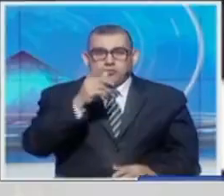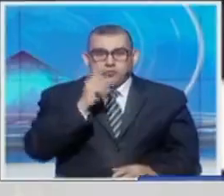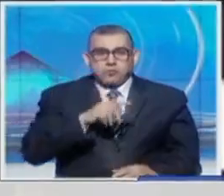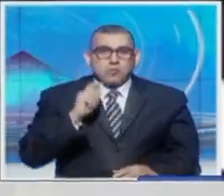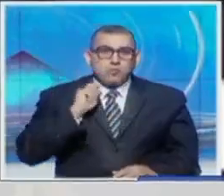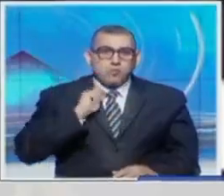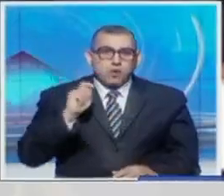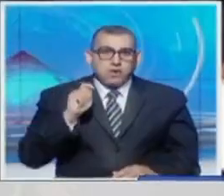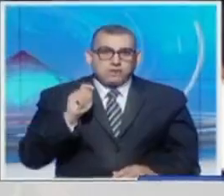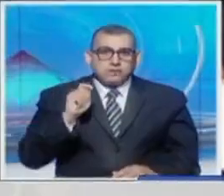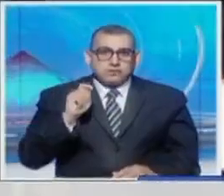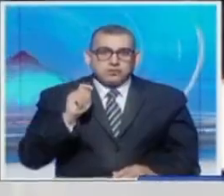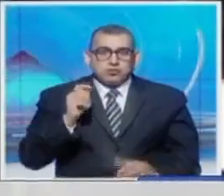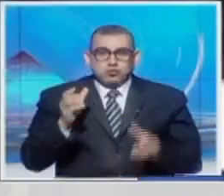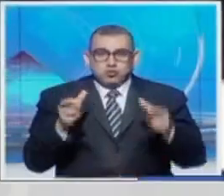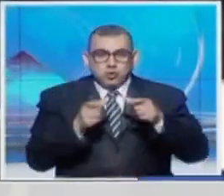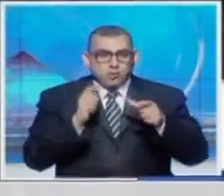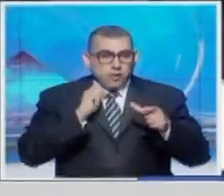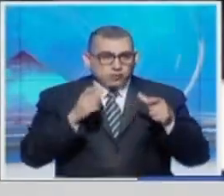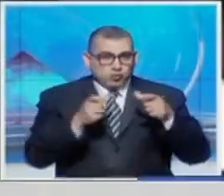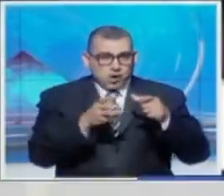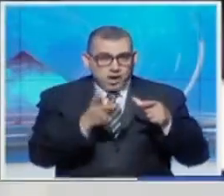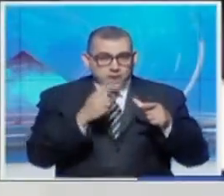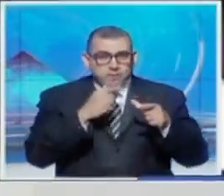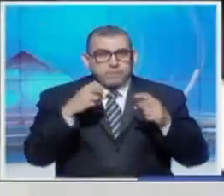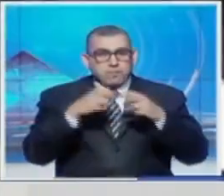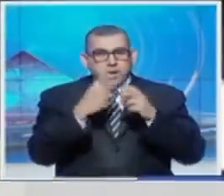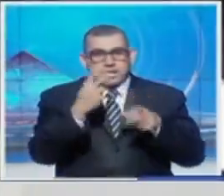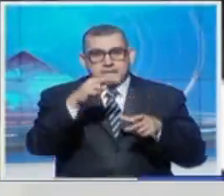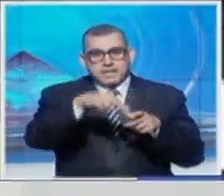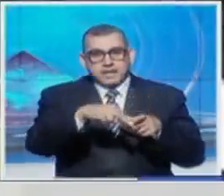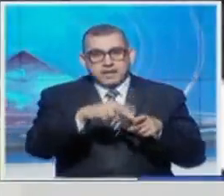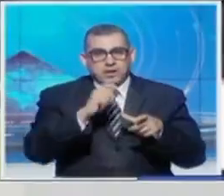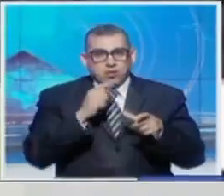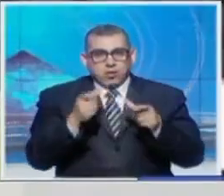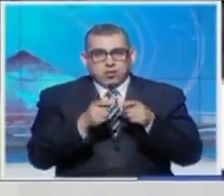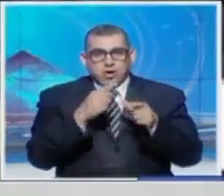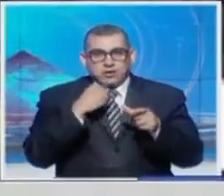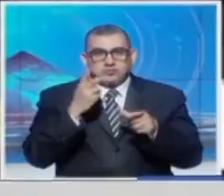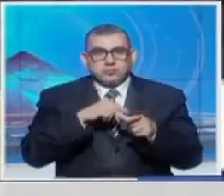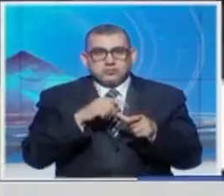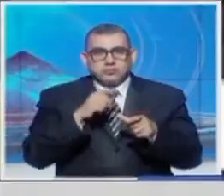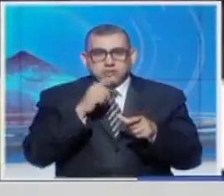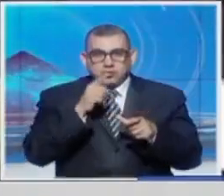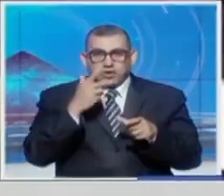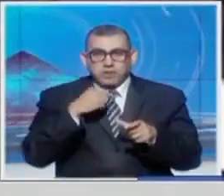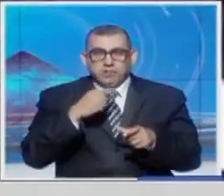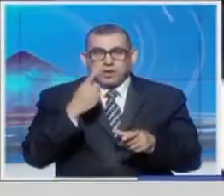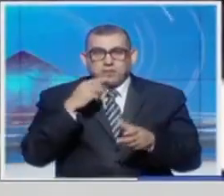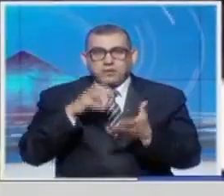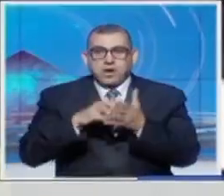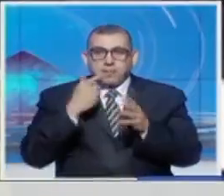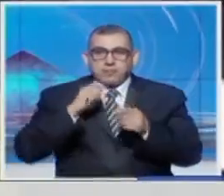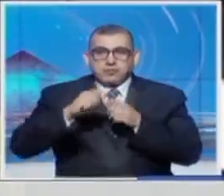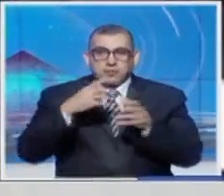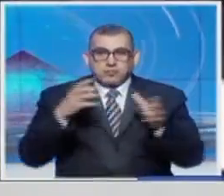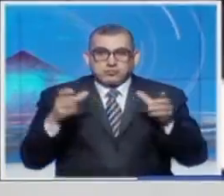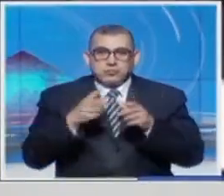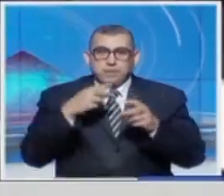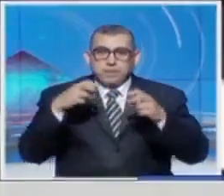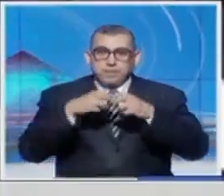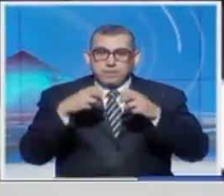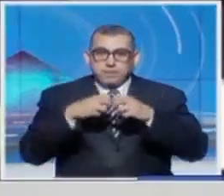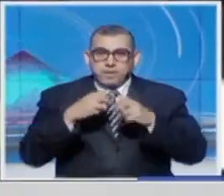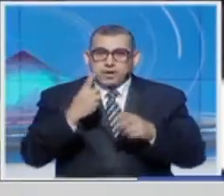والمحافظات الصغيرة حوالي 2 معرض، بحيث زي ما دولة رئيس الوزراء قال 58